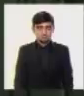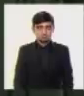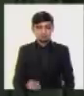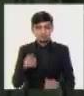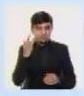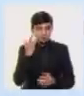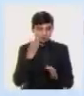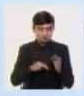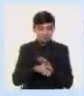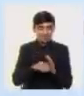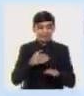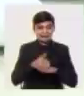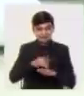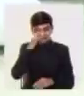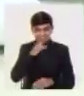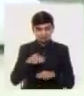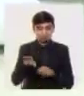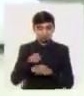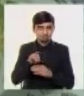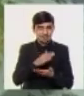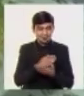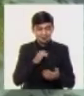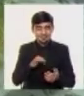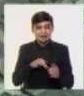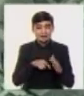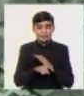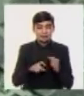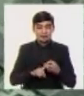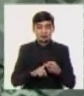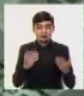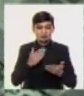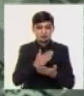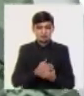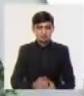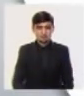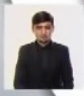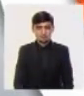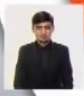что чаще всего берут кредиты казахстанцы? С чем связана такая закредитованность?